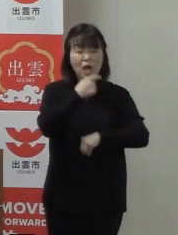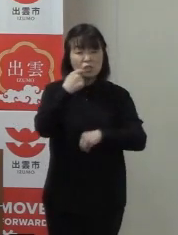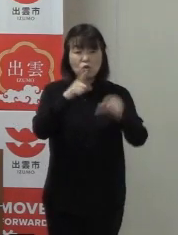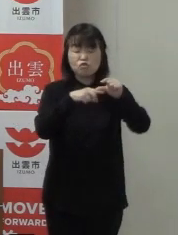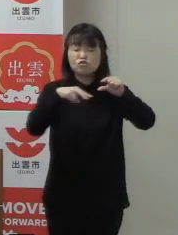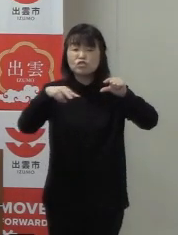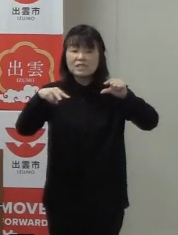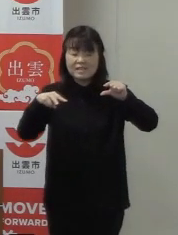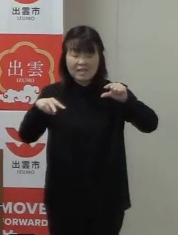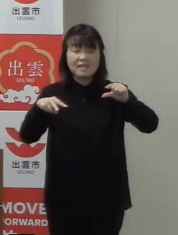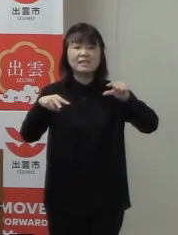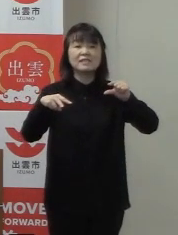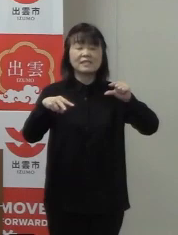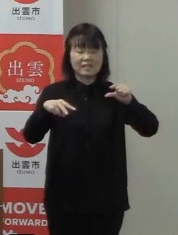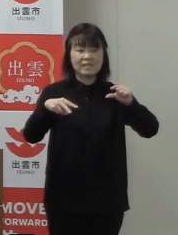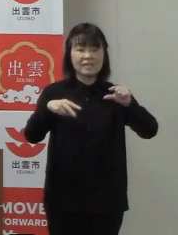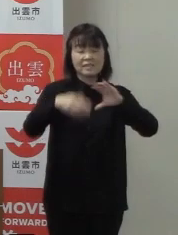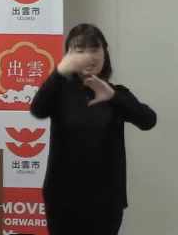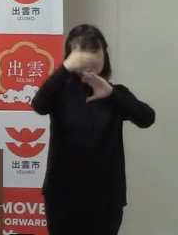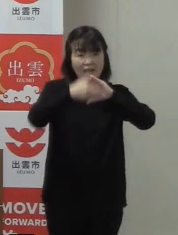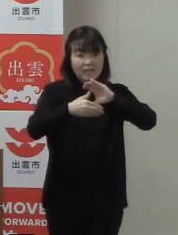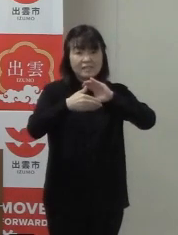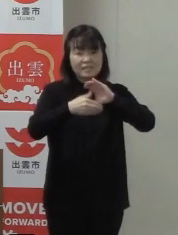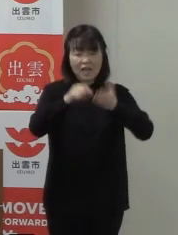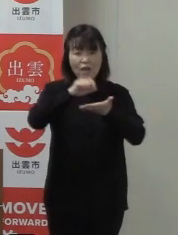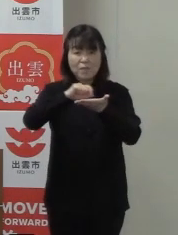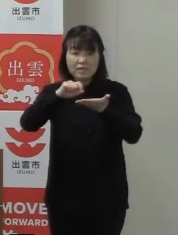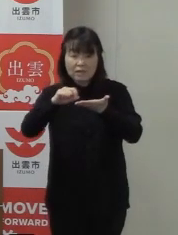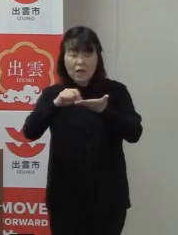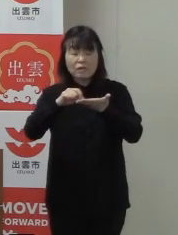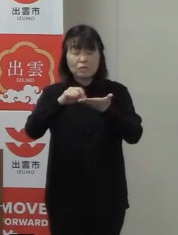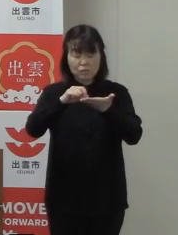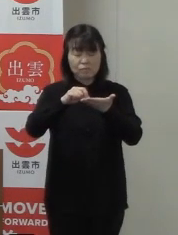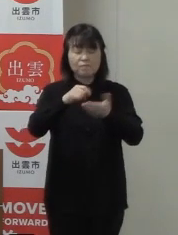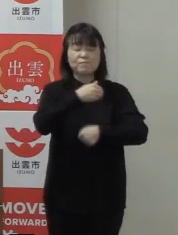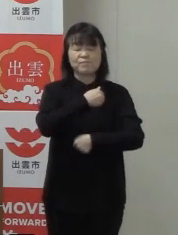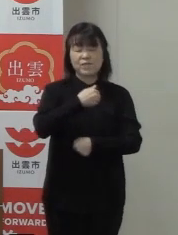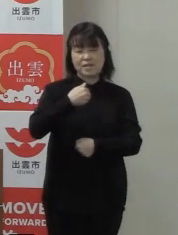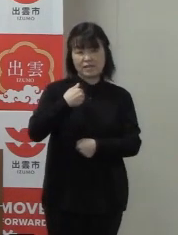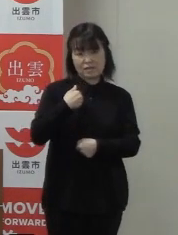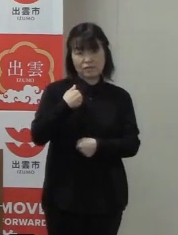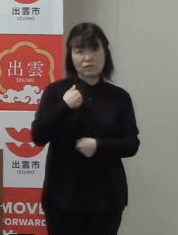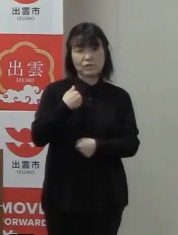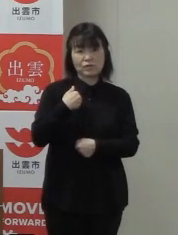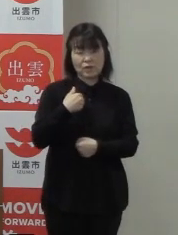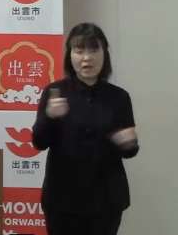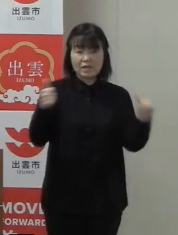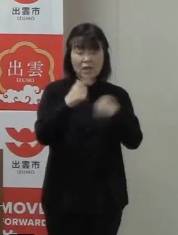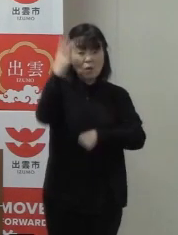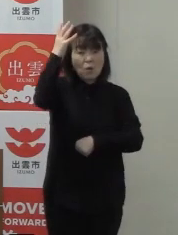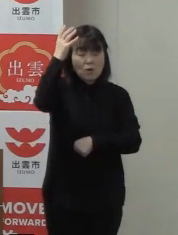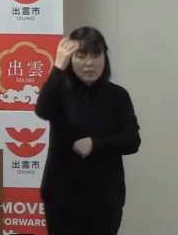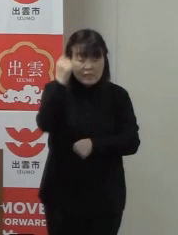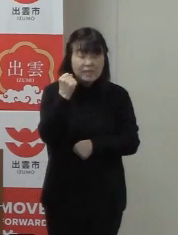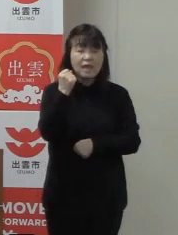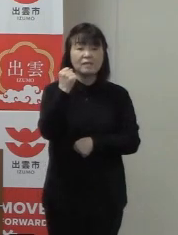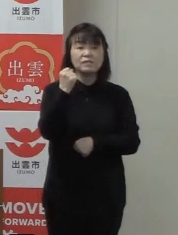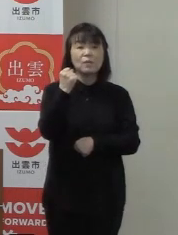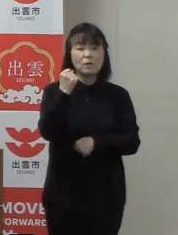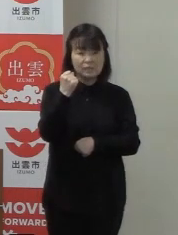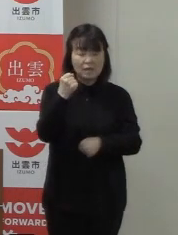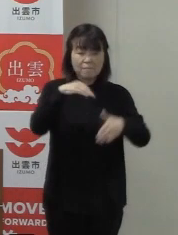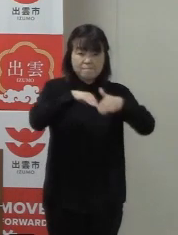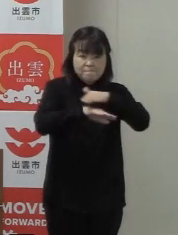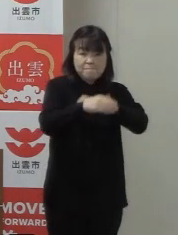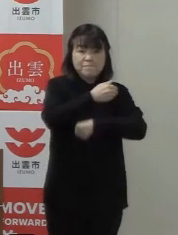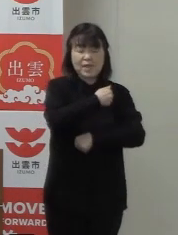え、2人の記念用婚姻届を大切に保管いただけるものになっております。